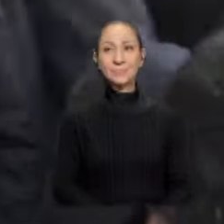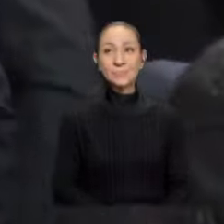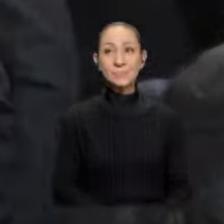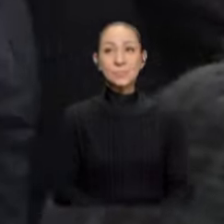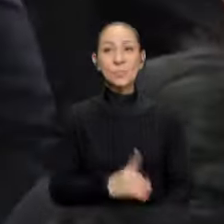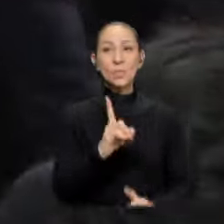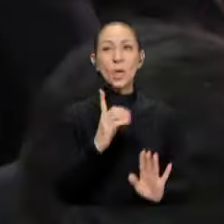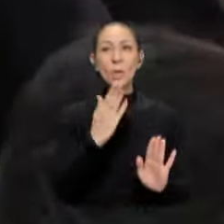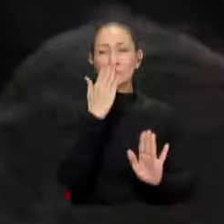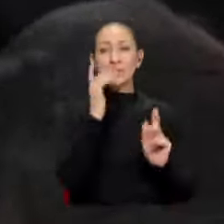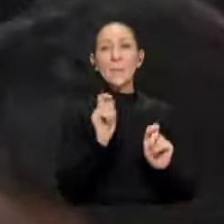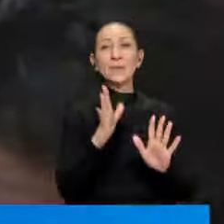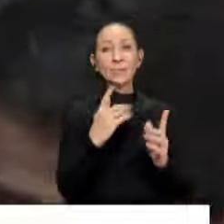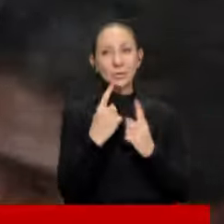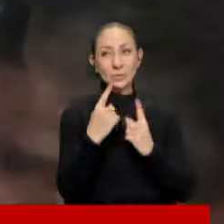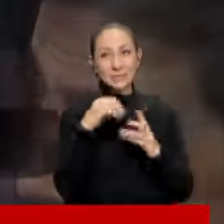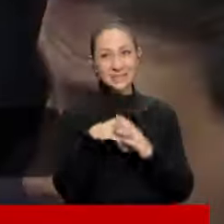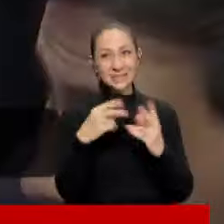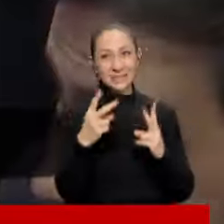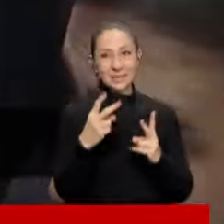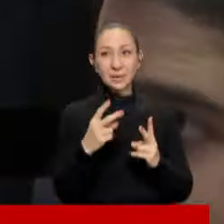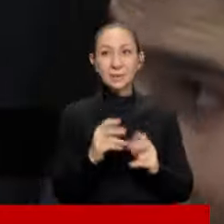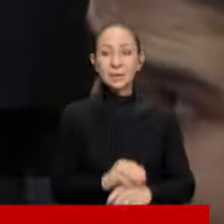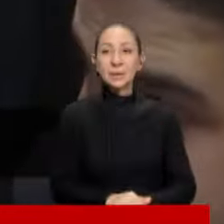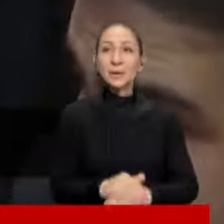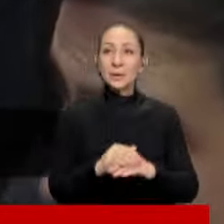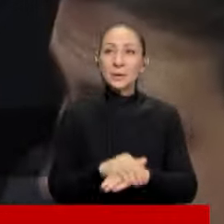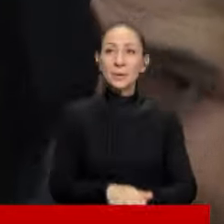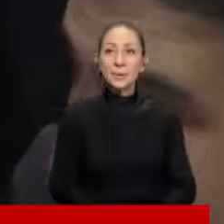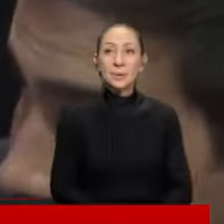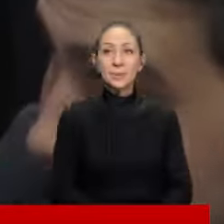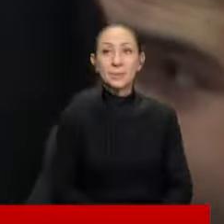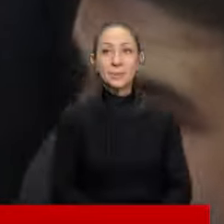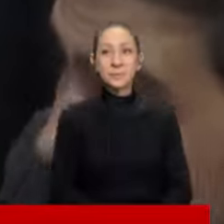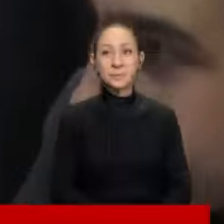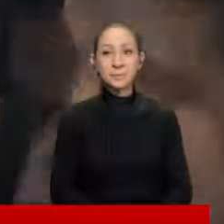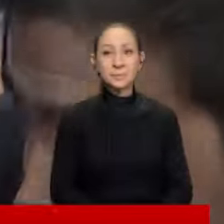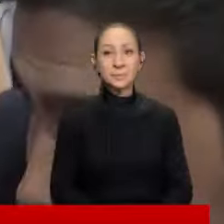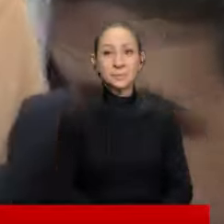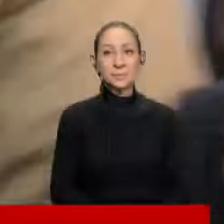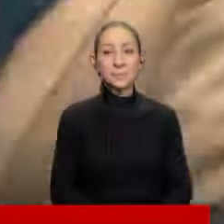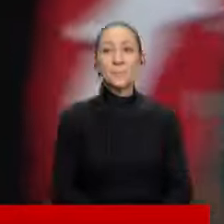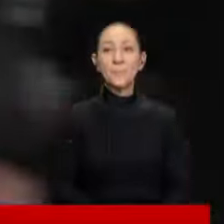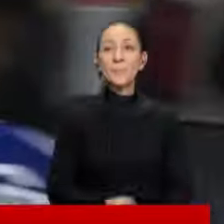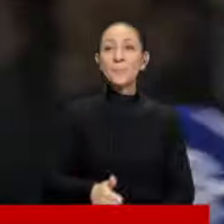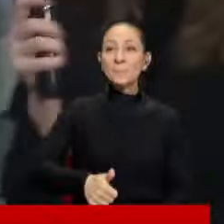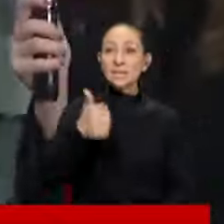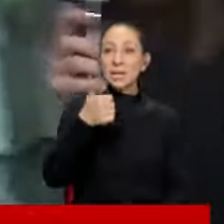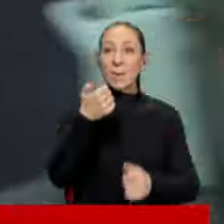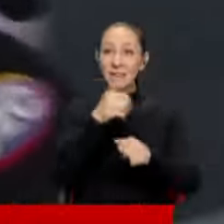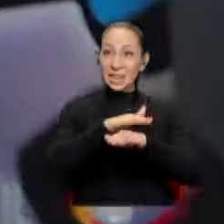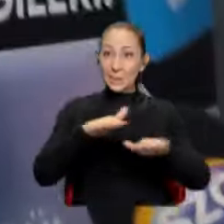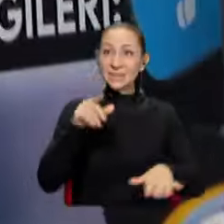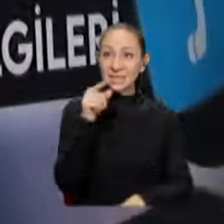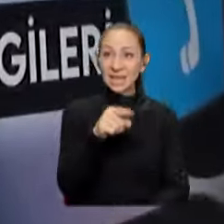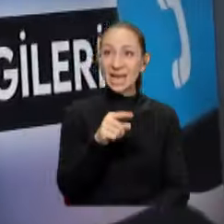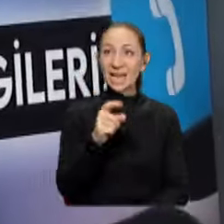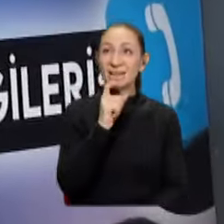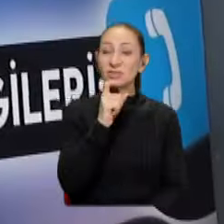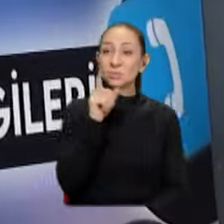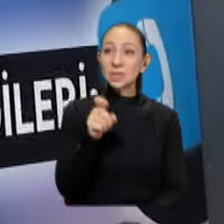Öyle gıcıklık yapmadan konuştuğumuz için konuşabiliriz. Rahat konuşabilir miyim? Ooo, hem de nasıl? Başkanım, altılı masa